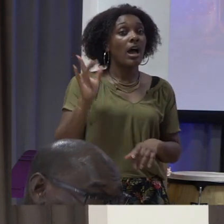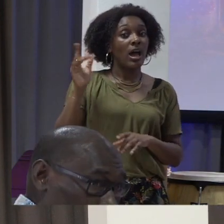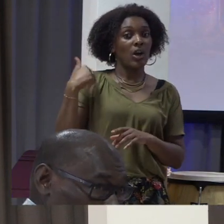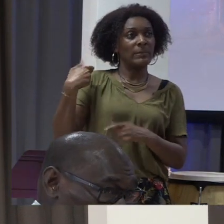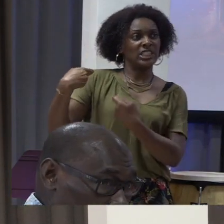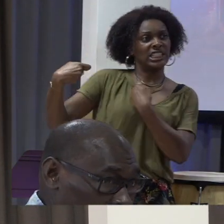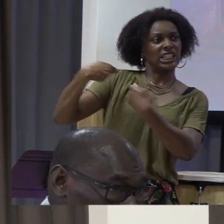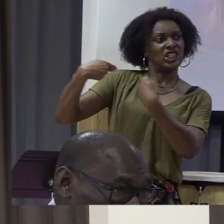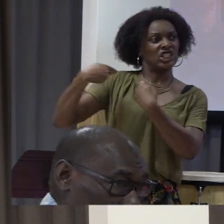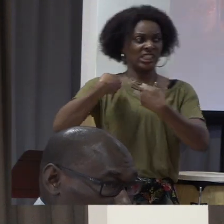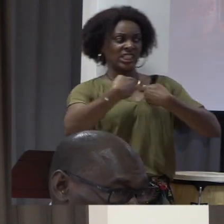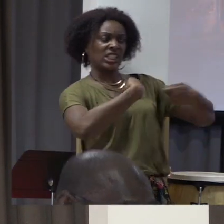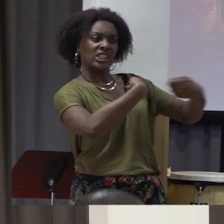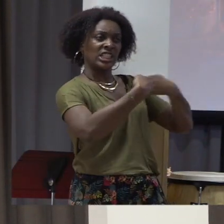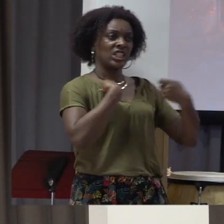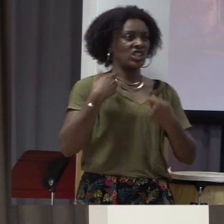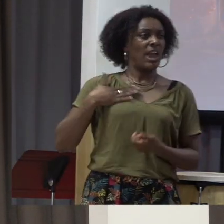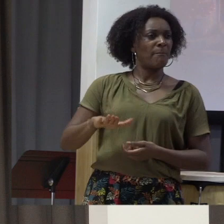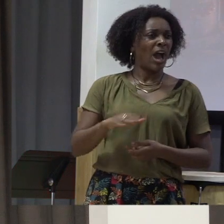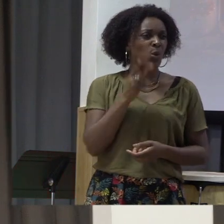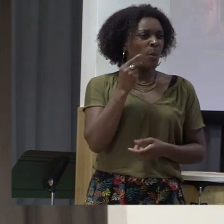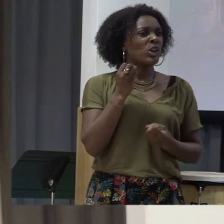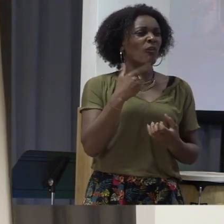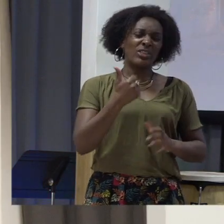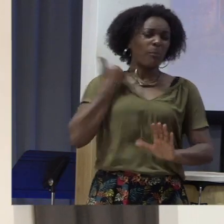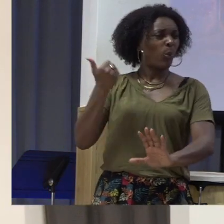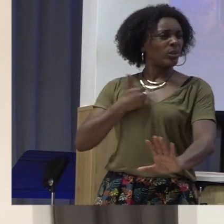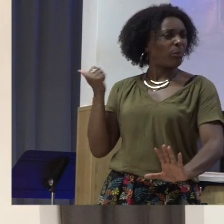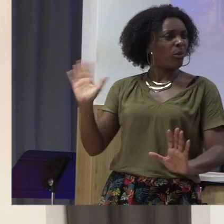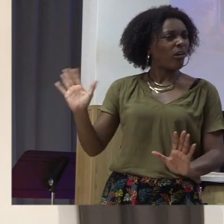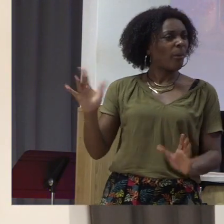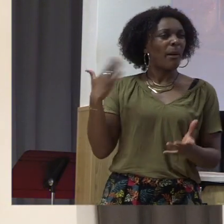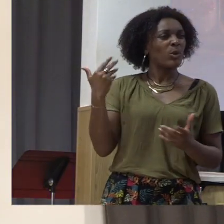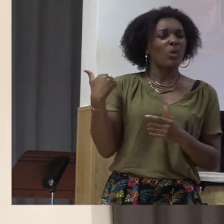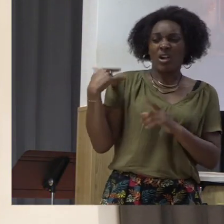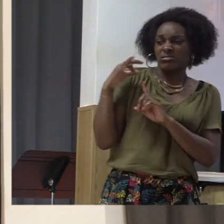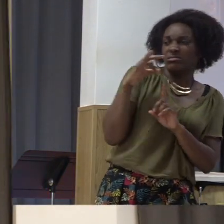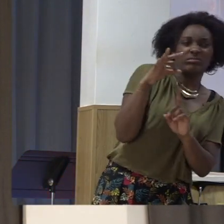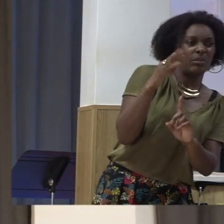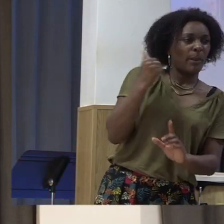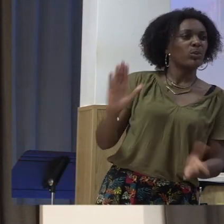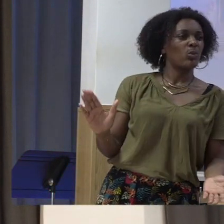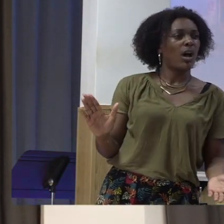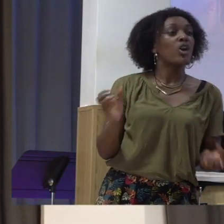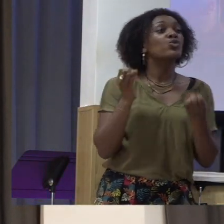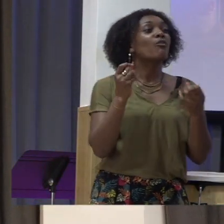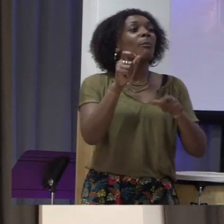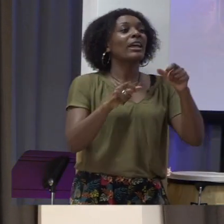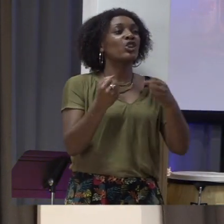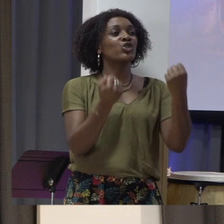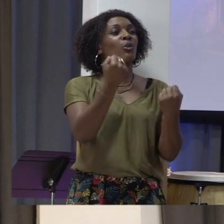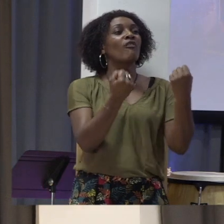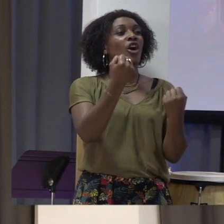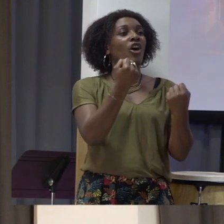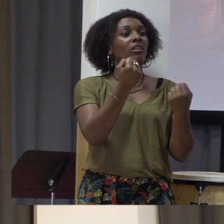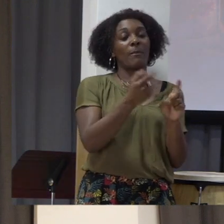le dirige. Vous savez, c'est un réflexe qu'ont tous les chauffeurs, les meilleurs chauffeurs, et qui, s'ils ne sont pas au volant, sont